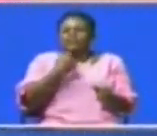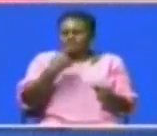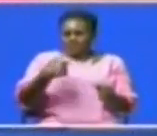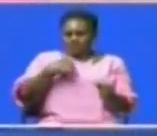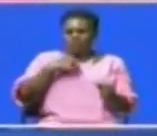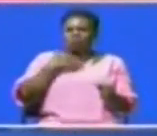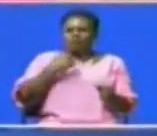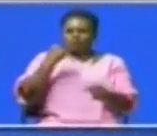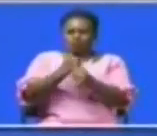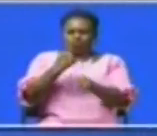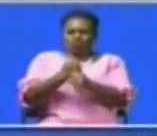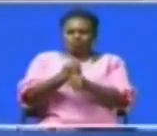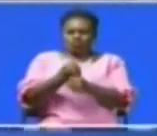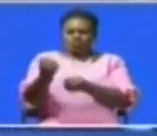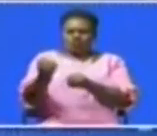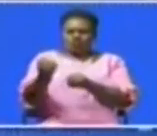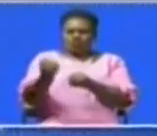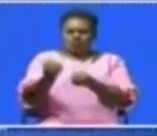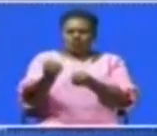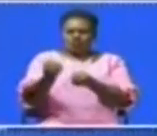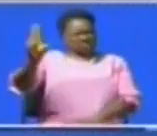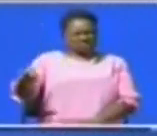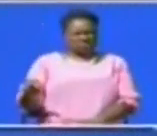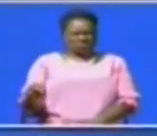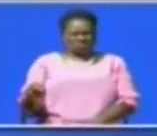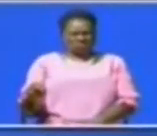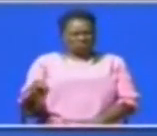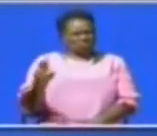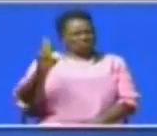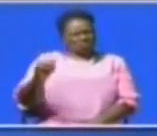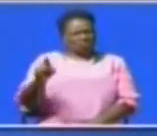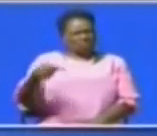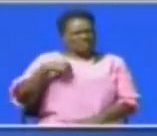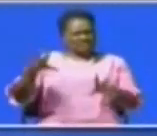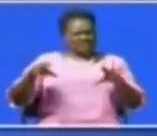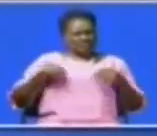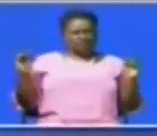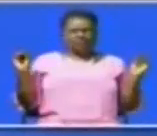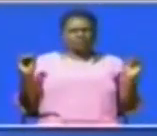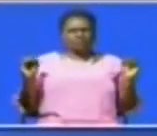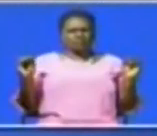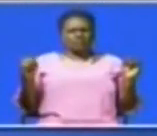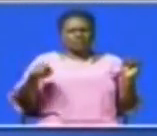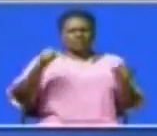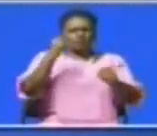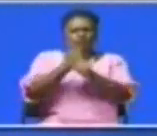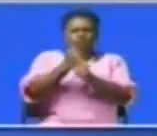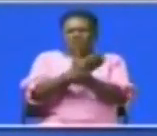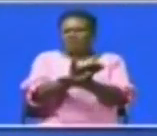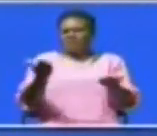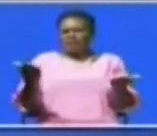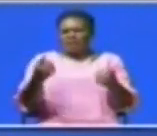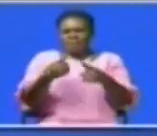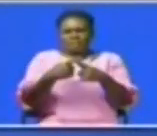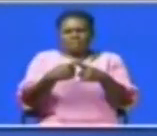mchezo yake ya kukanyangwa na gari. Pana. Taiga, hiyo siwezi kubali. Alikuwa anafanya kila pari ingine,